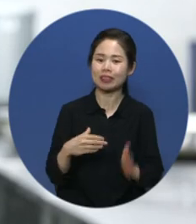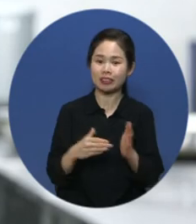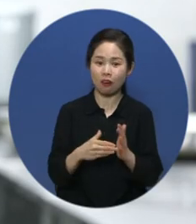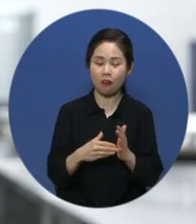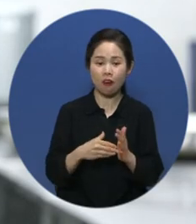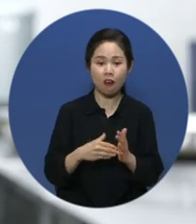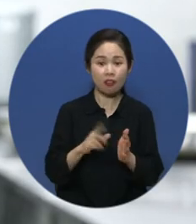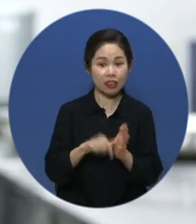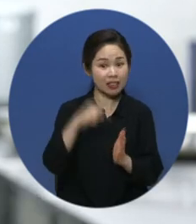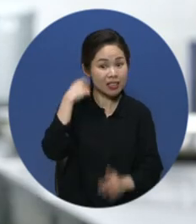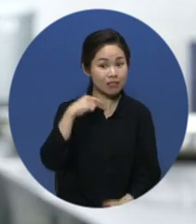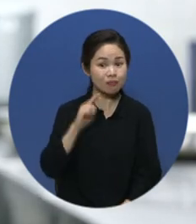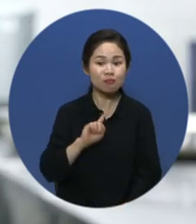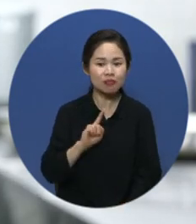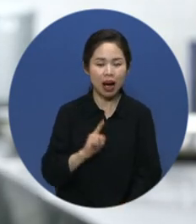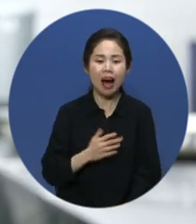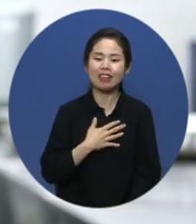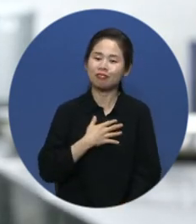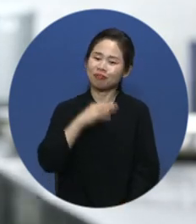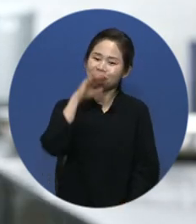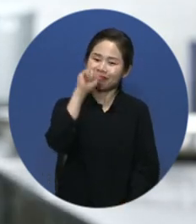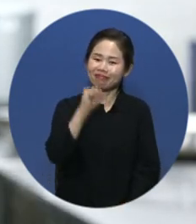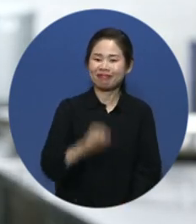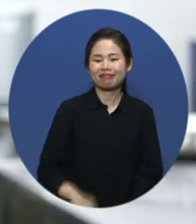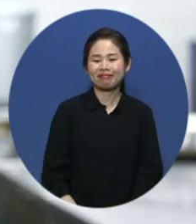어떠세요? 기분이 좋아요.